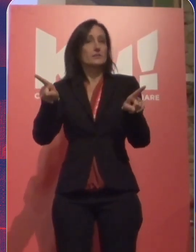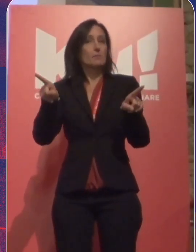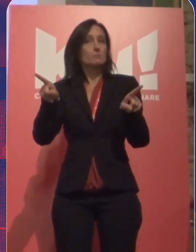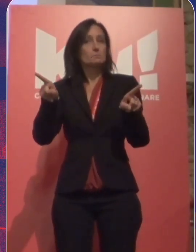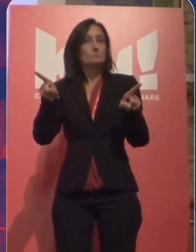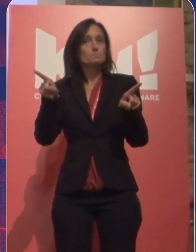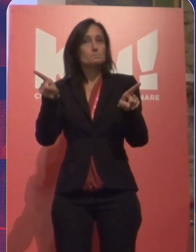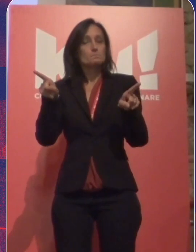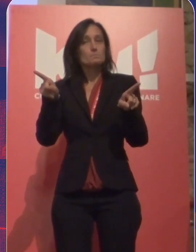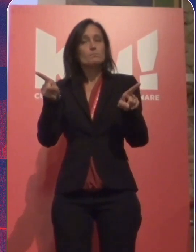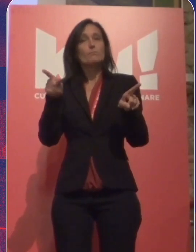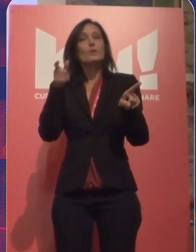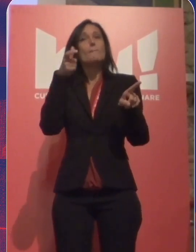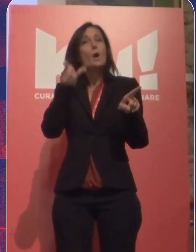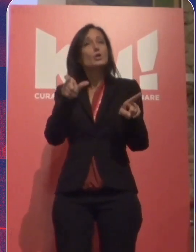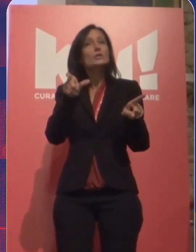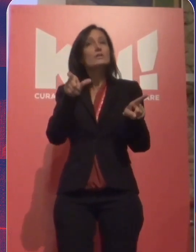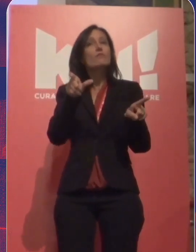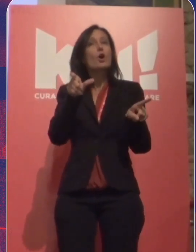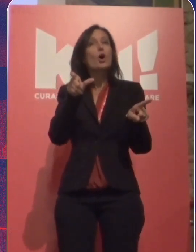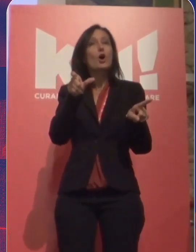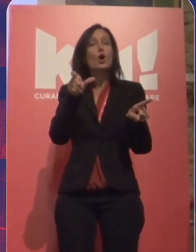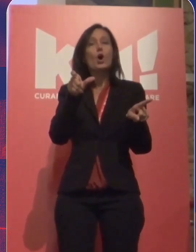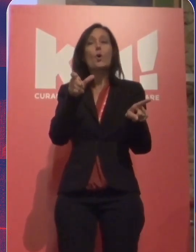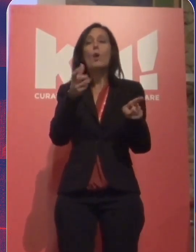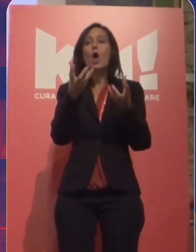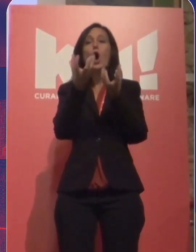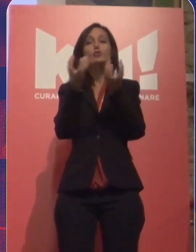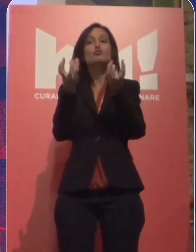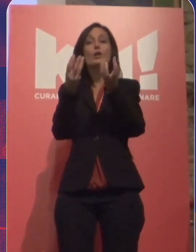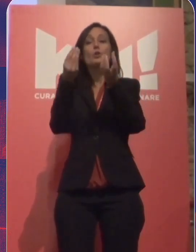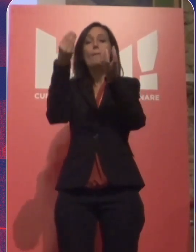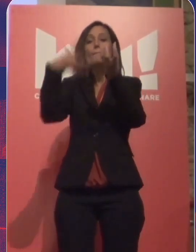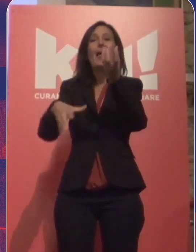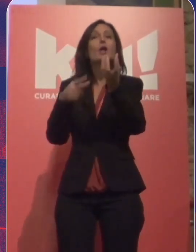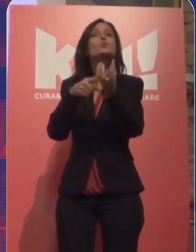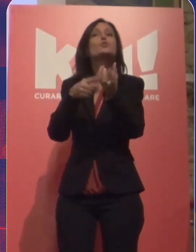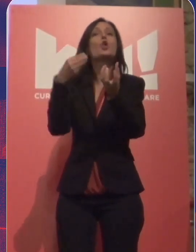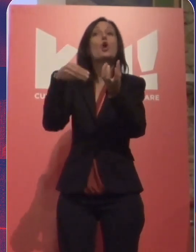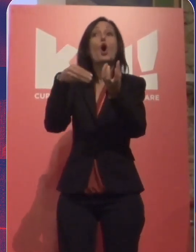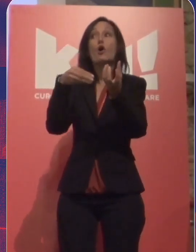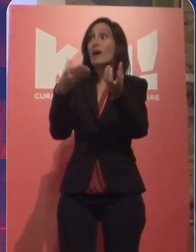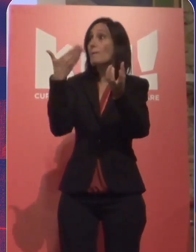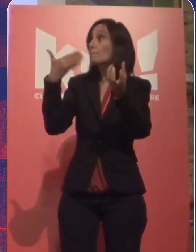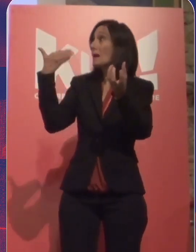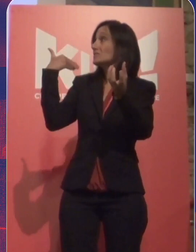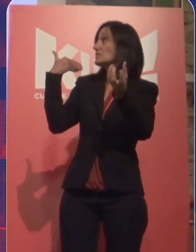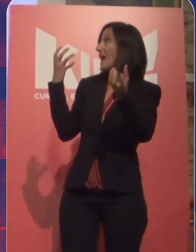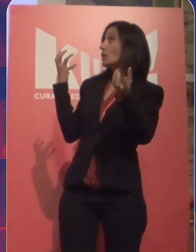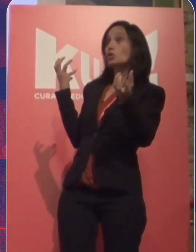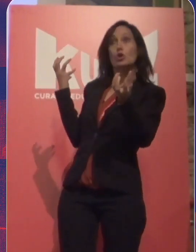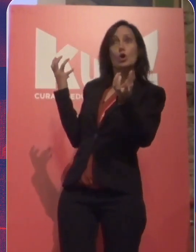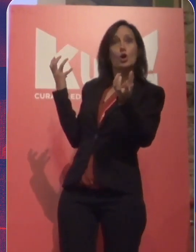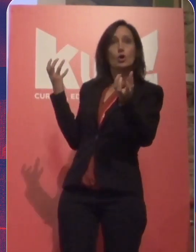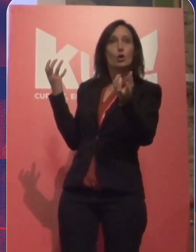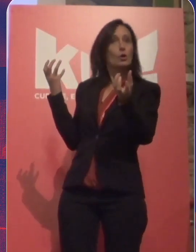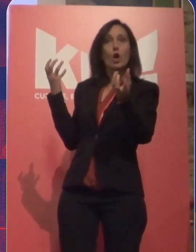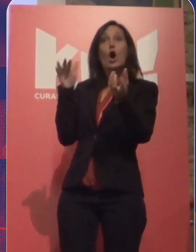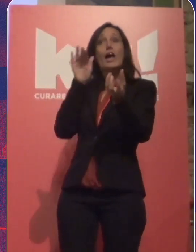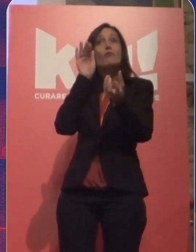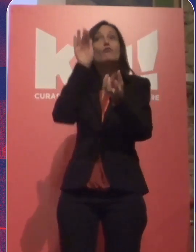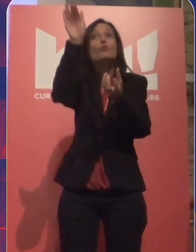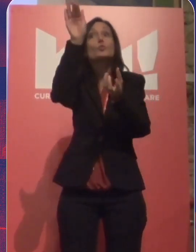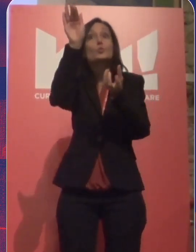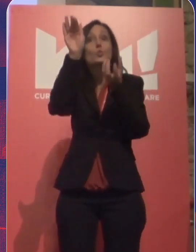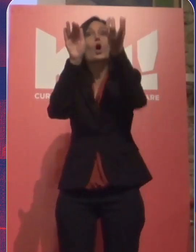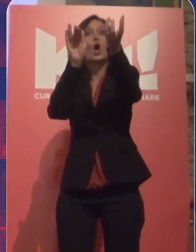perduto non è iscritto nel passato ma è iscritto nel futuro cioè è l'avvenire che